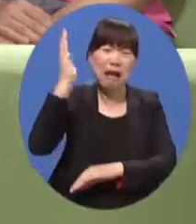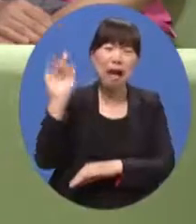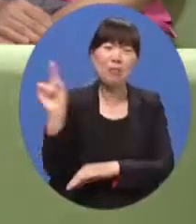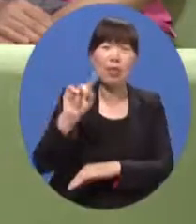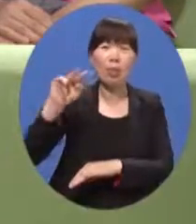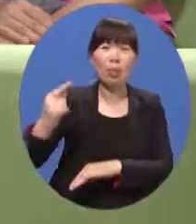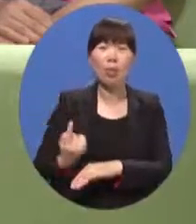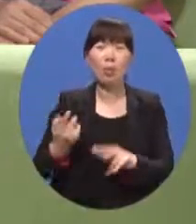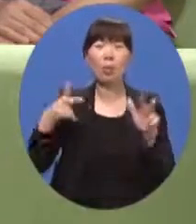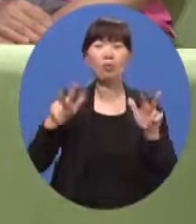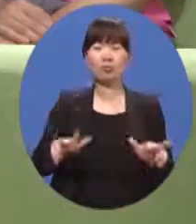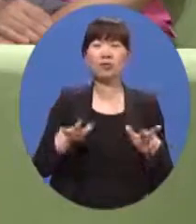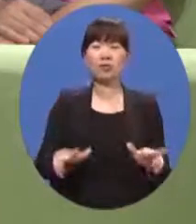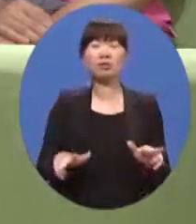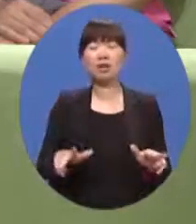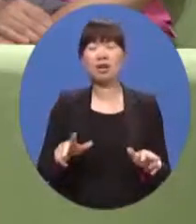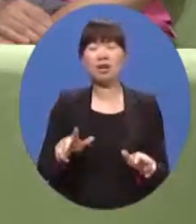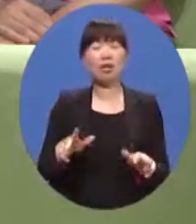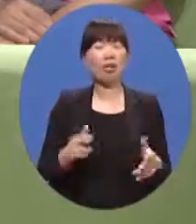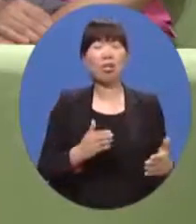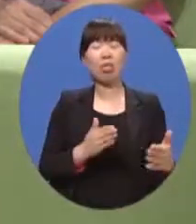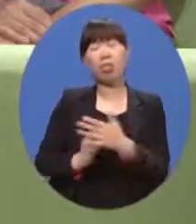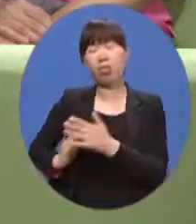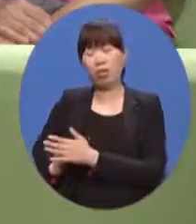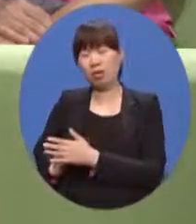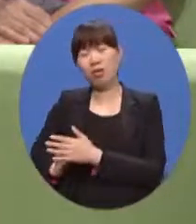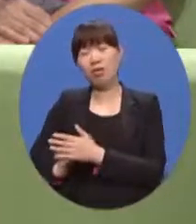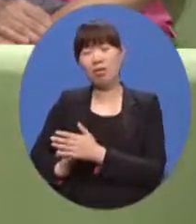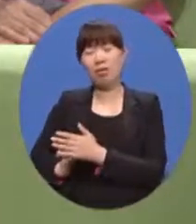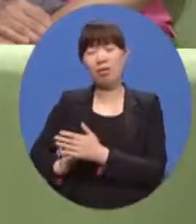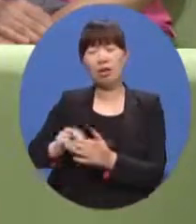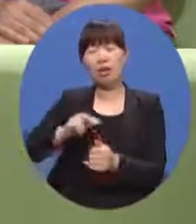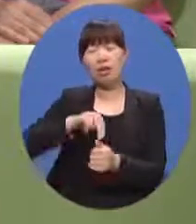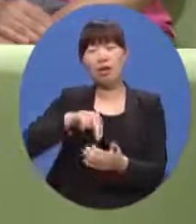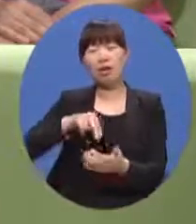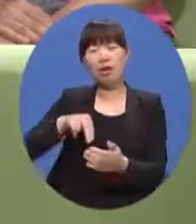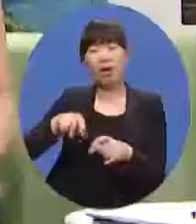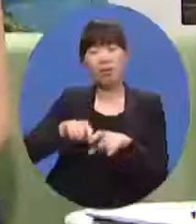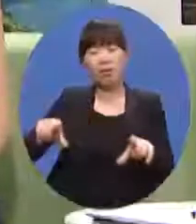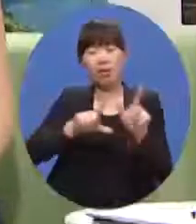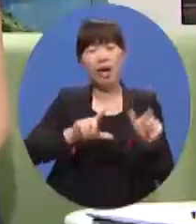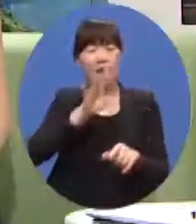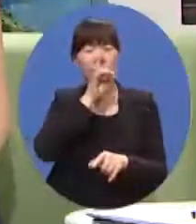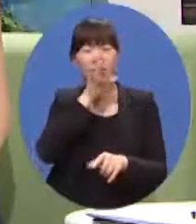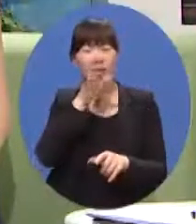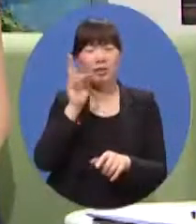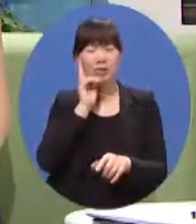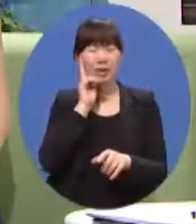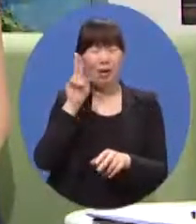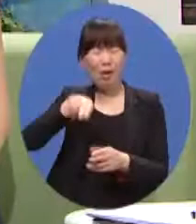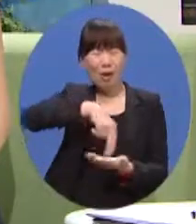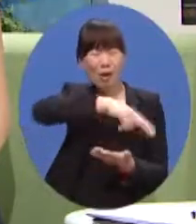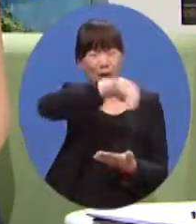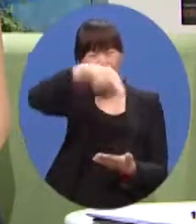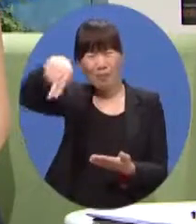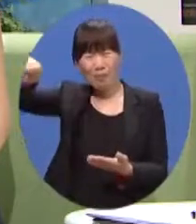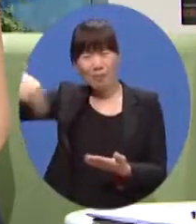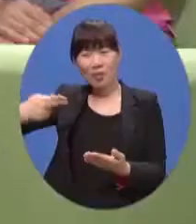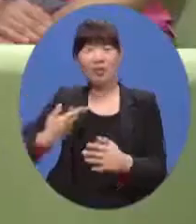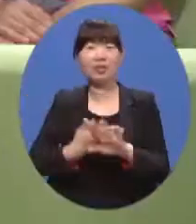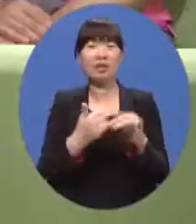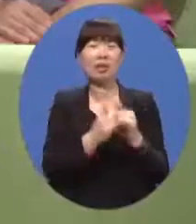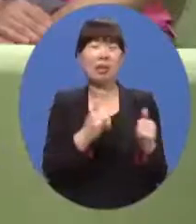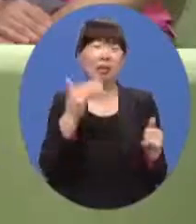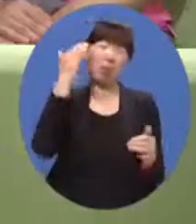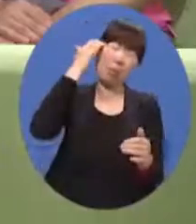아무것도 지금 뭐 해내질 못할 정도로 산만해요. 일상생활이 안 되는 거죠. 일상생활이 안 되고 남한테 너무나 피해를